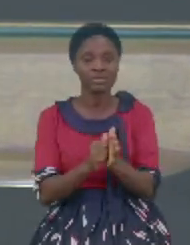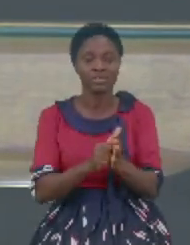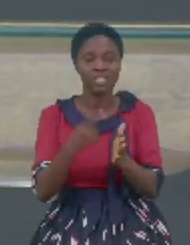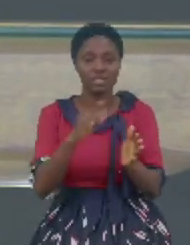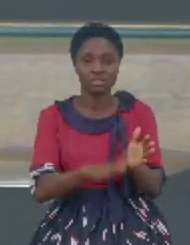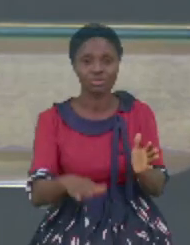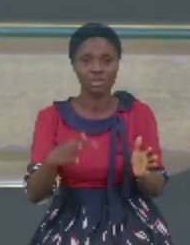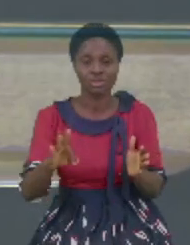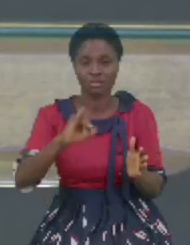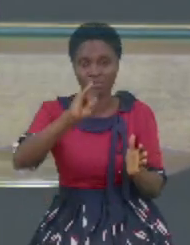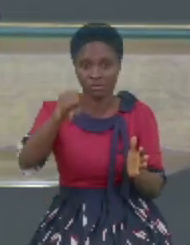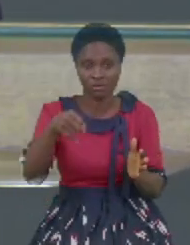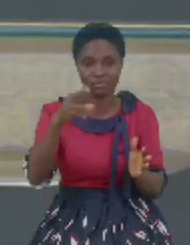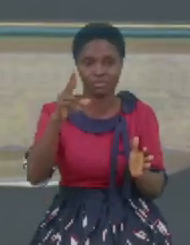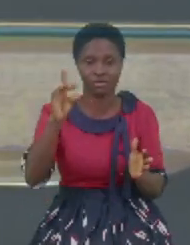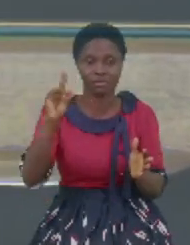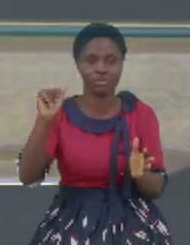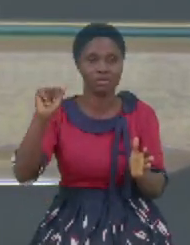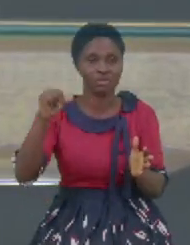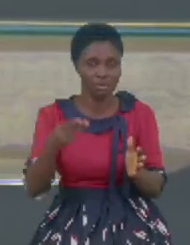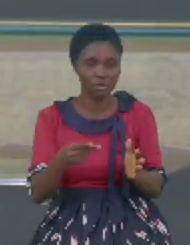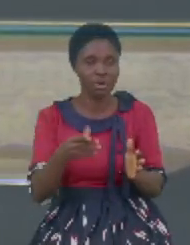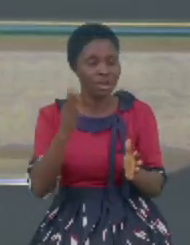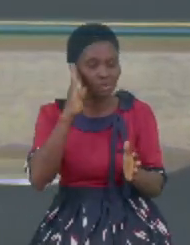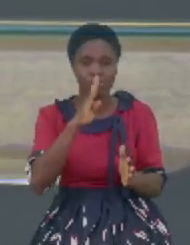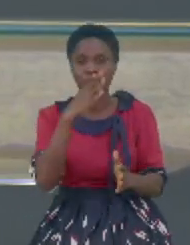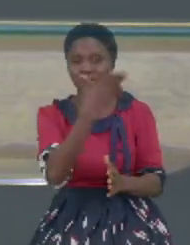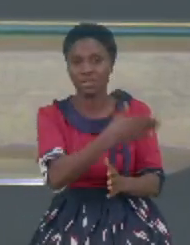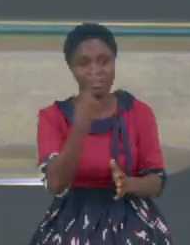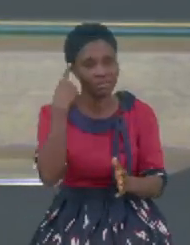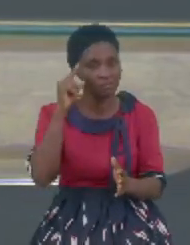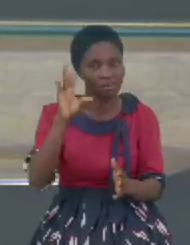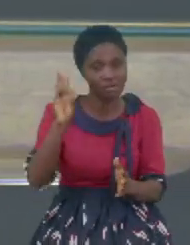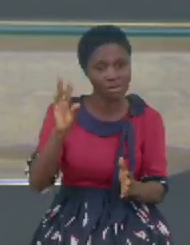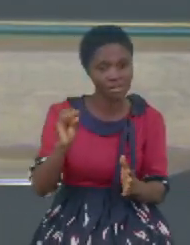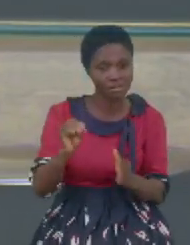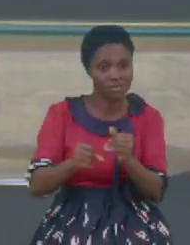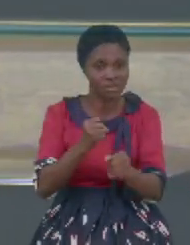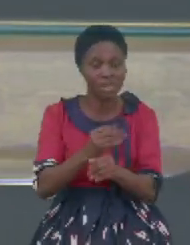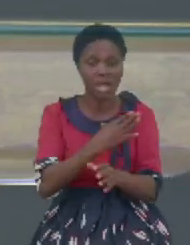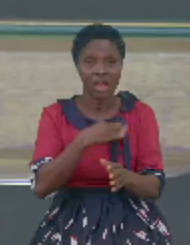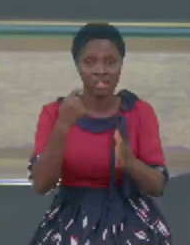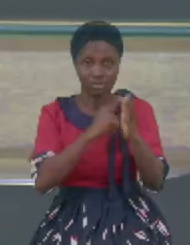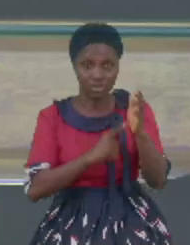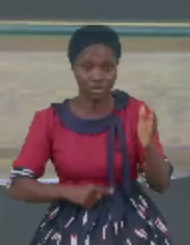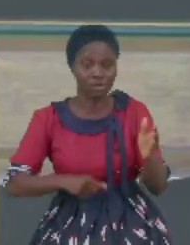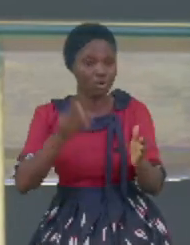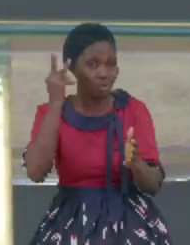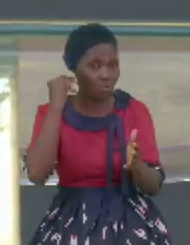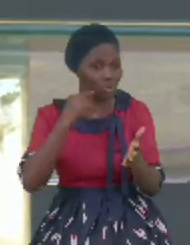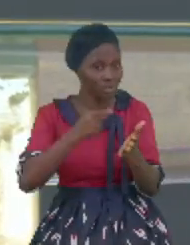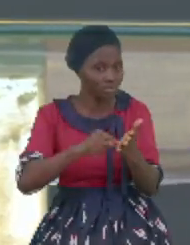les enfants de Juda, le peuple de Juda, allaient passer 70 ans et le